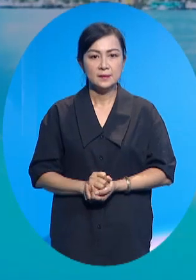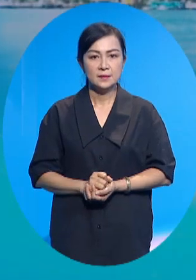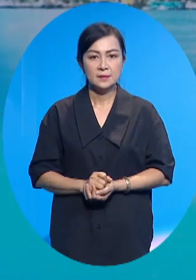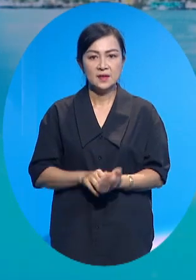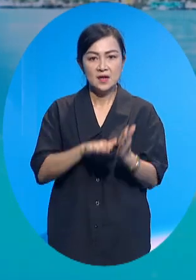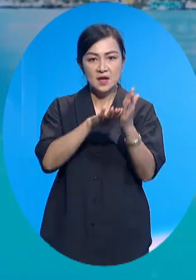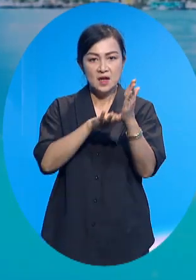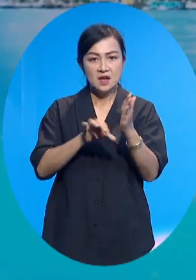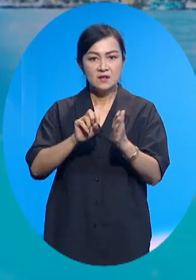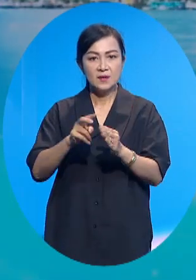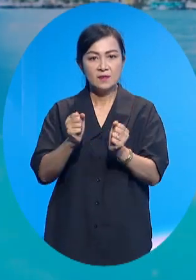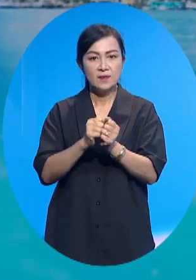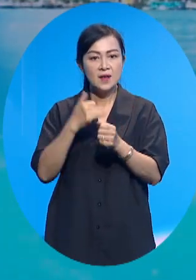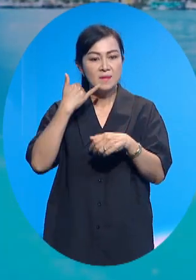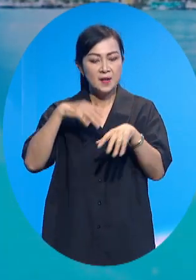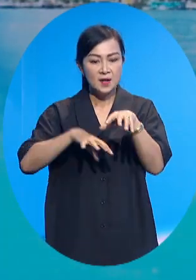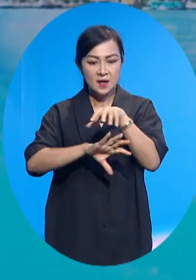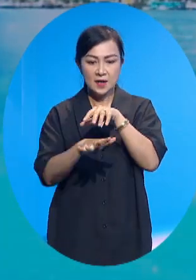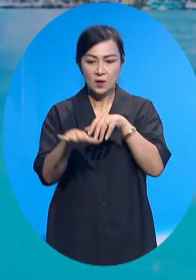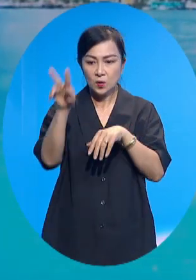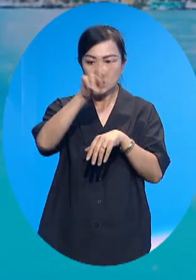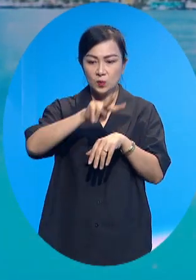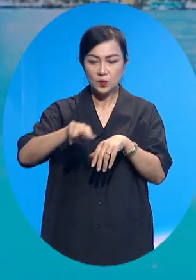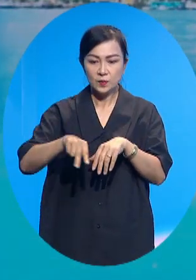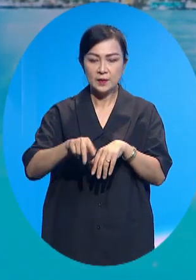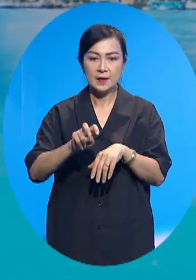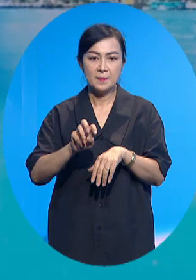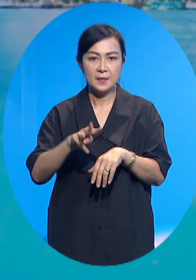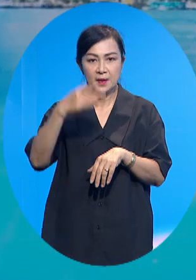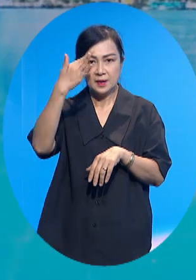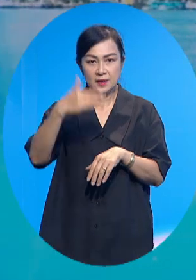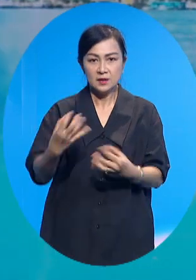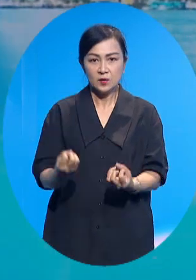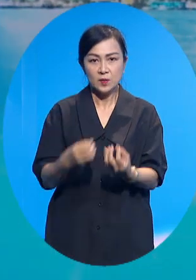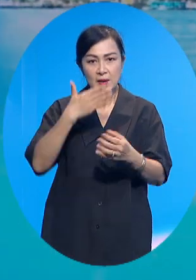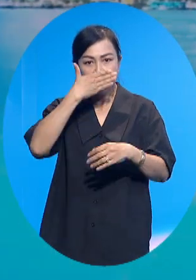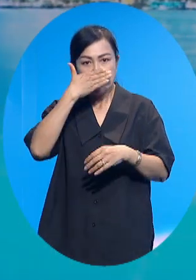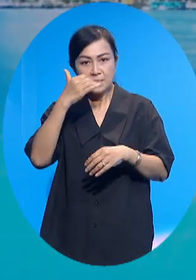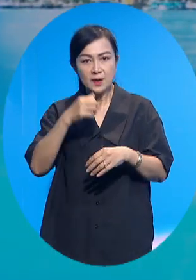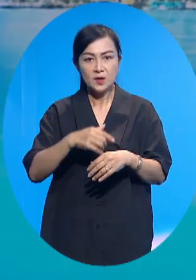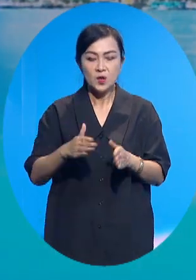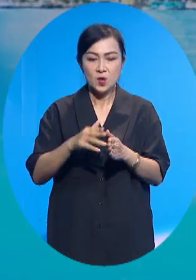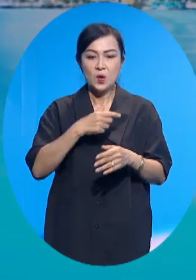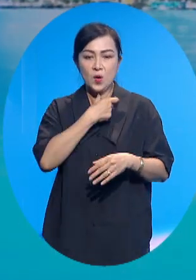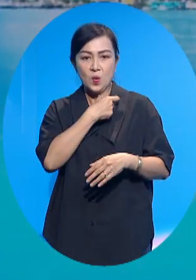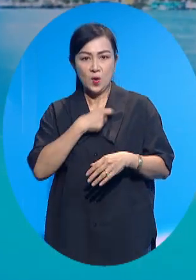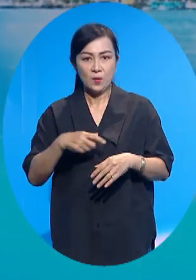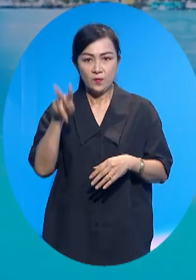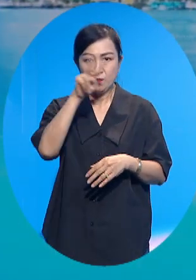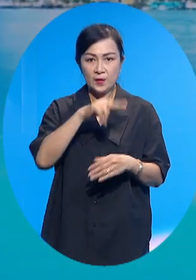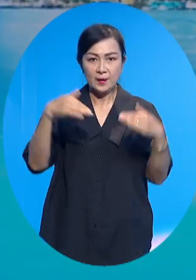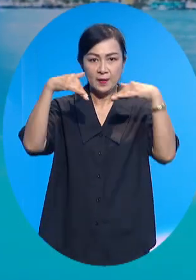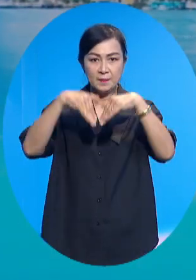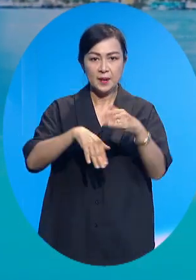chương trình sinh viên với biển đảo tổ quốc năm 2023 diễn ra sôi động đặc biệt có nhiều hoa hậu Á hậu của Việt Nam